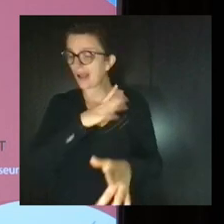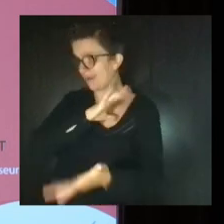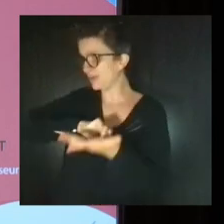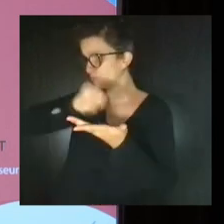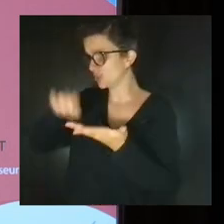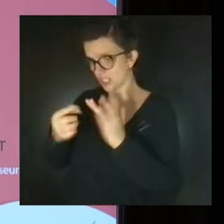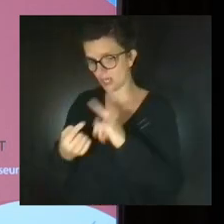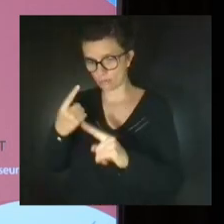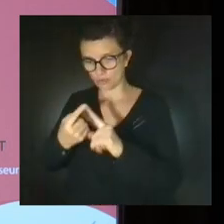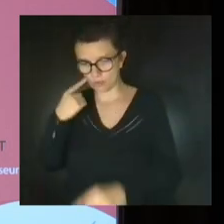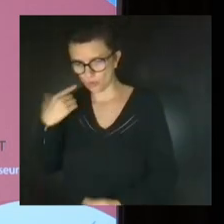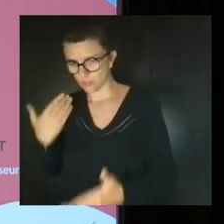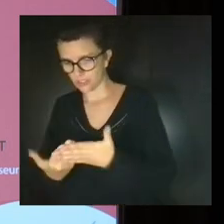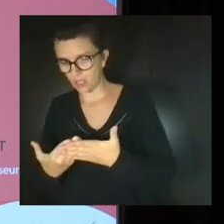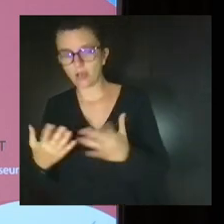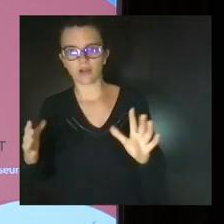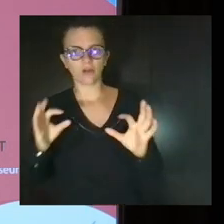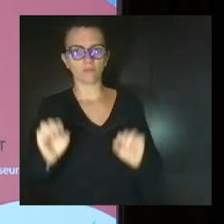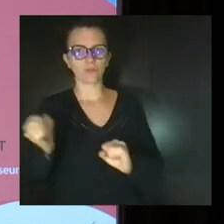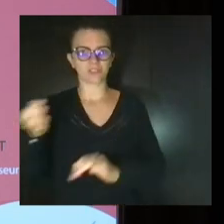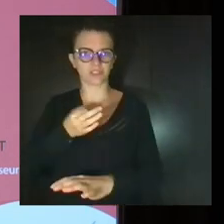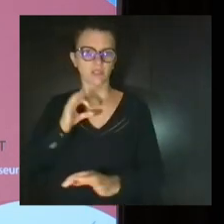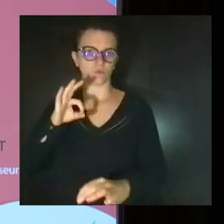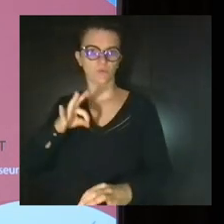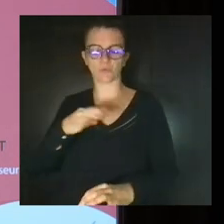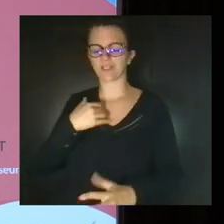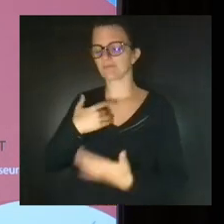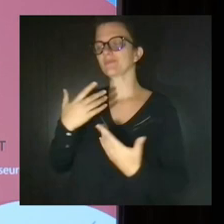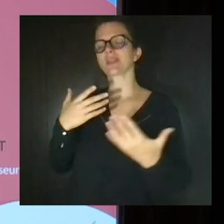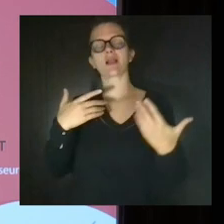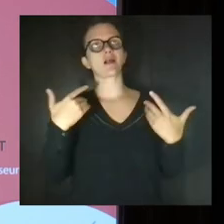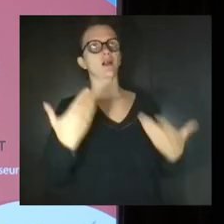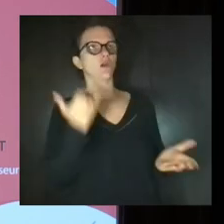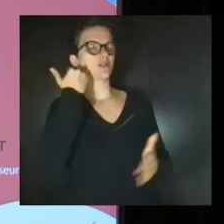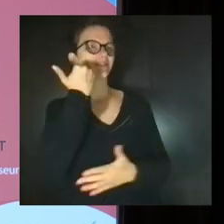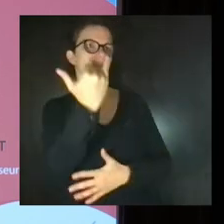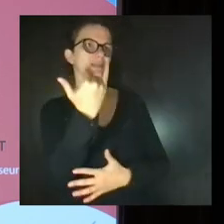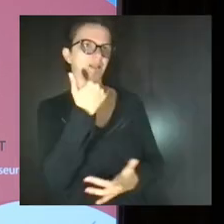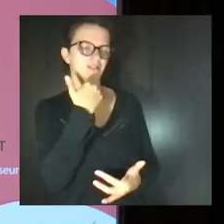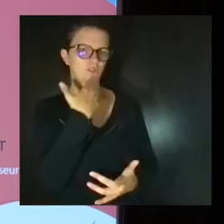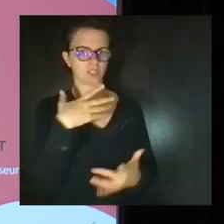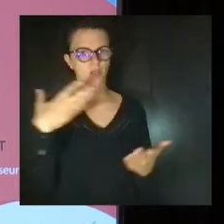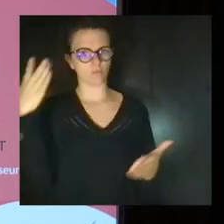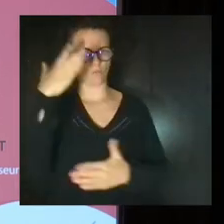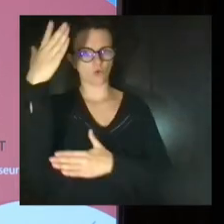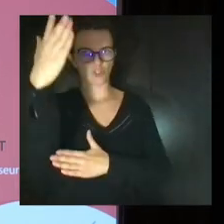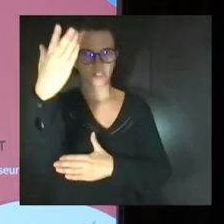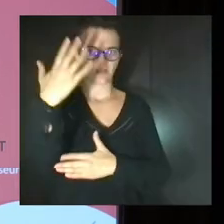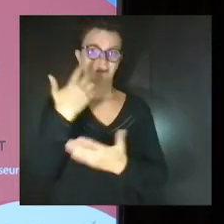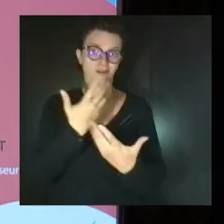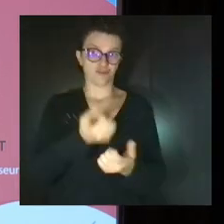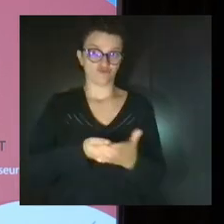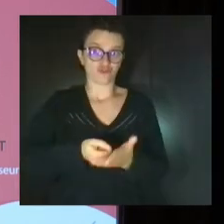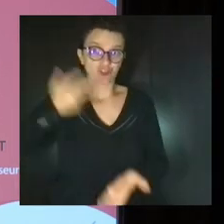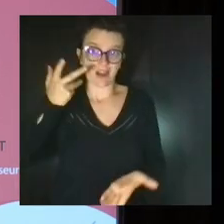cela, vous pouvez nous le dire? Oui, bien sûr. Donc l'idée, c'est que c'est un projet qui vaut beaucoup d'argent, hein, qui